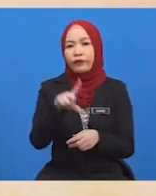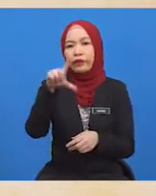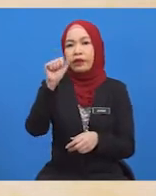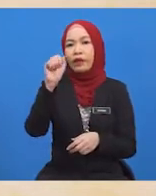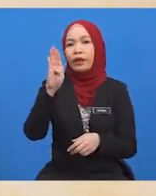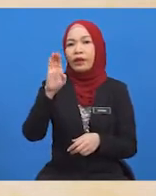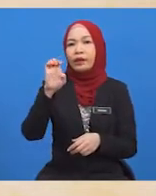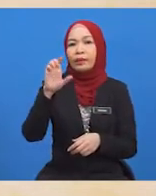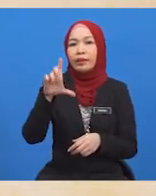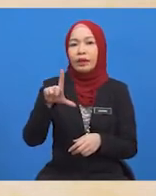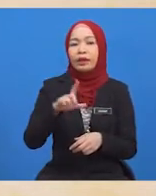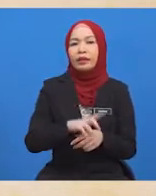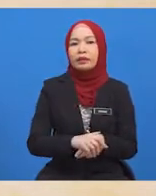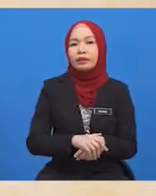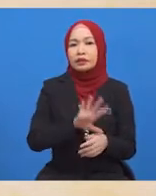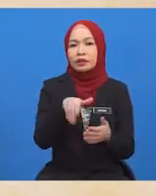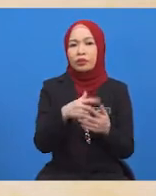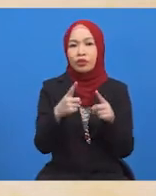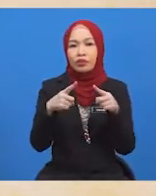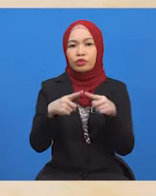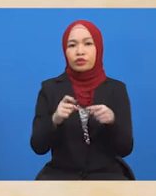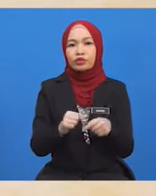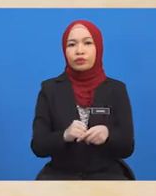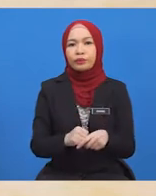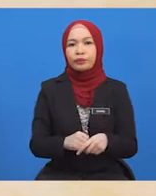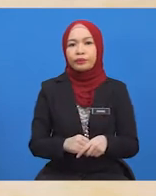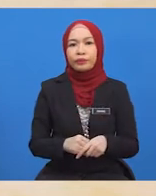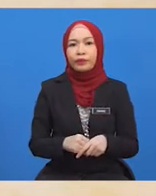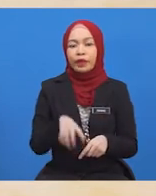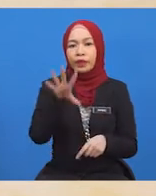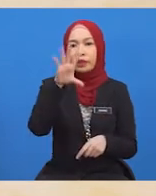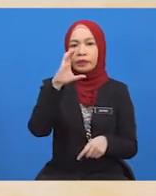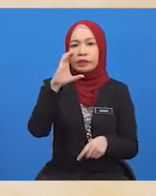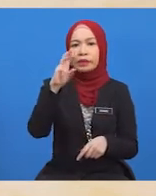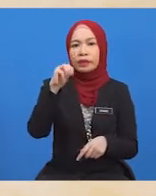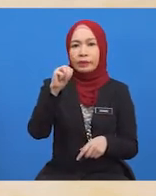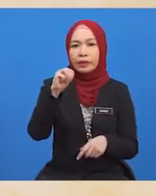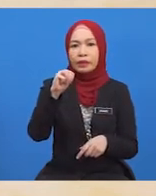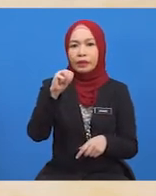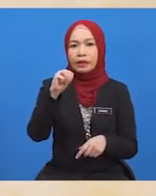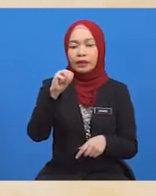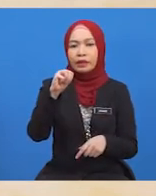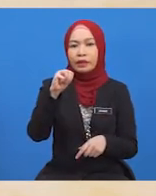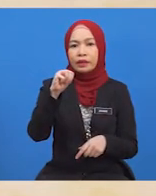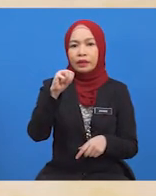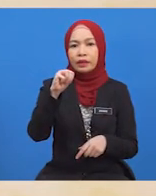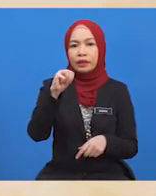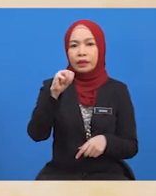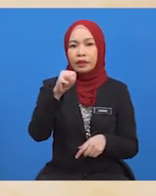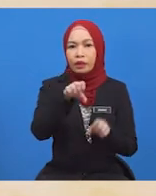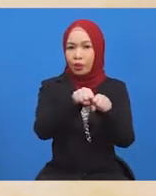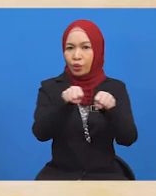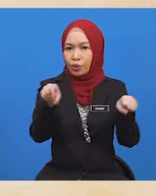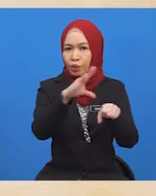Pertama, ukur dan lukis garis BC 5 cm. Kedua, ukur